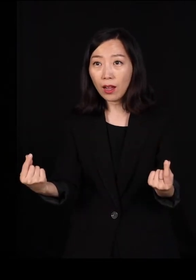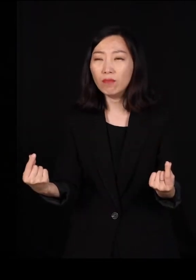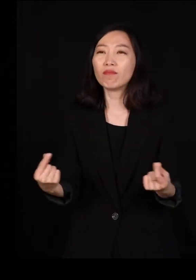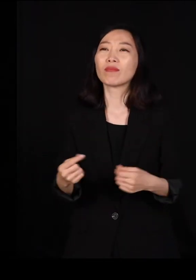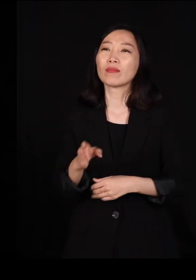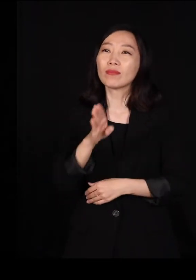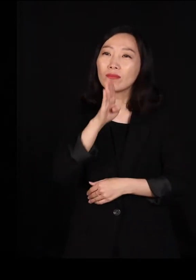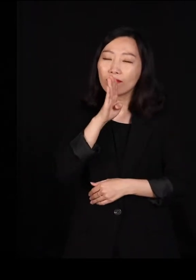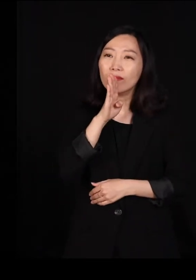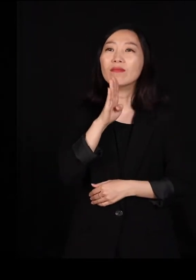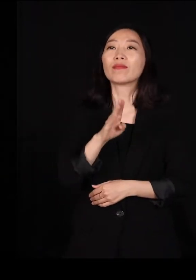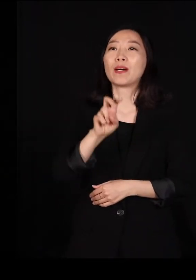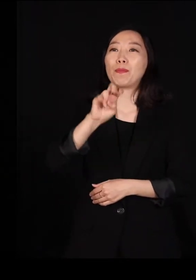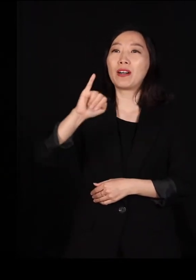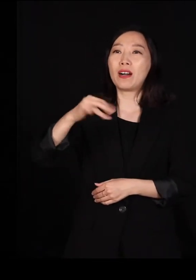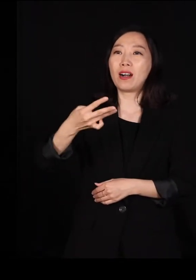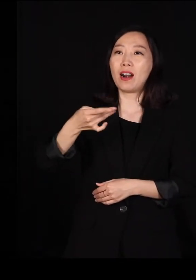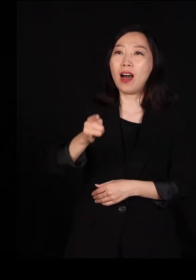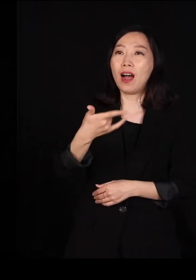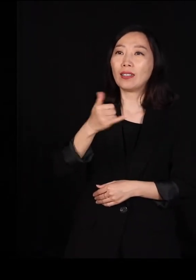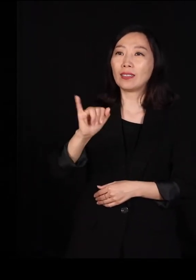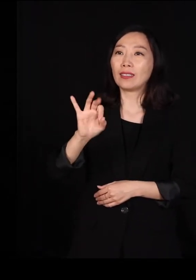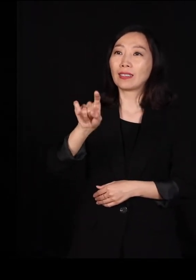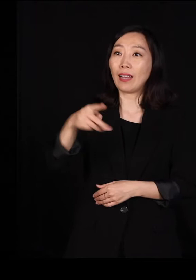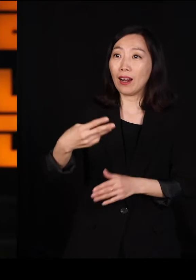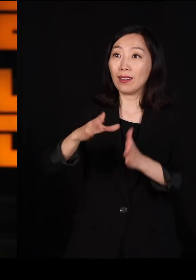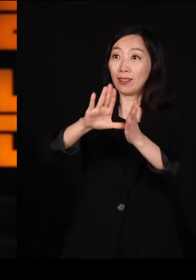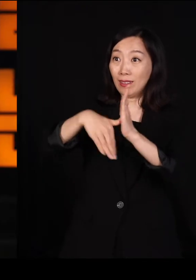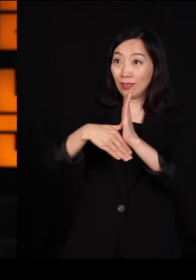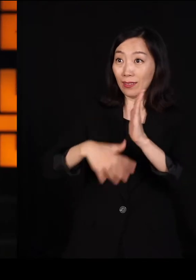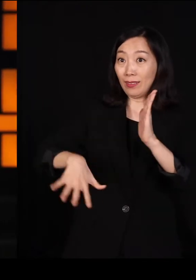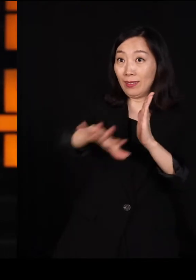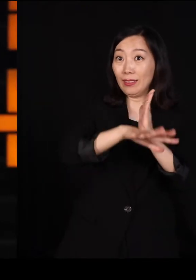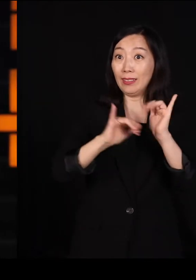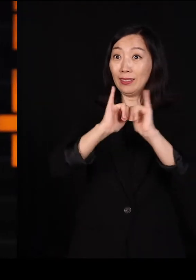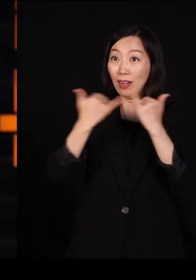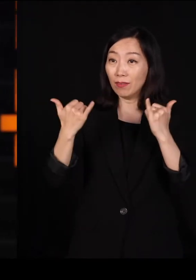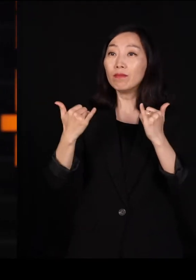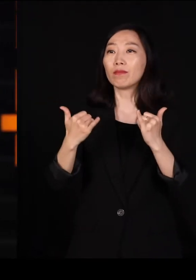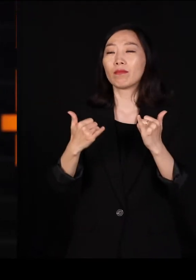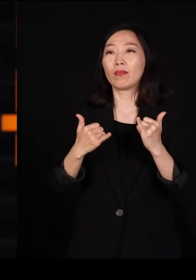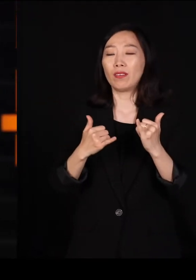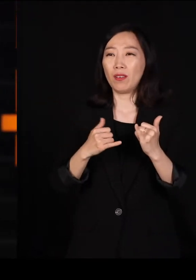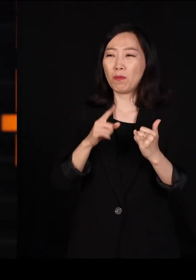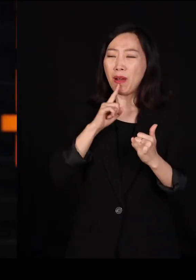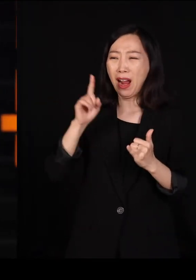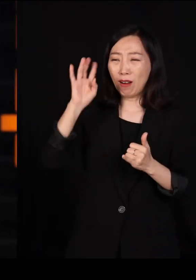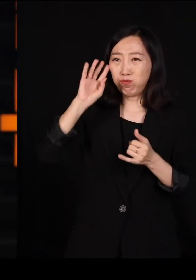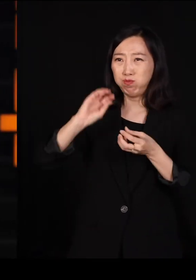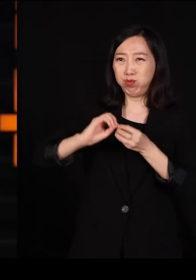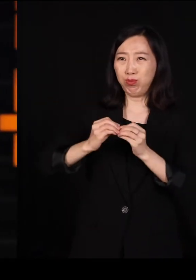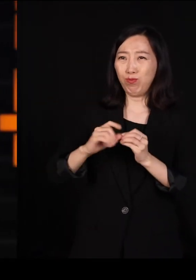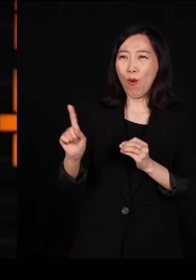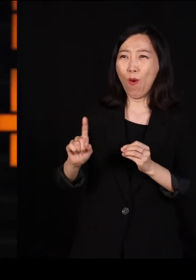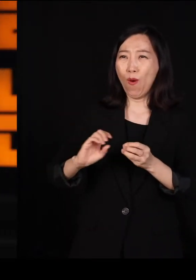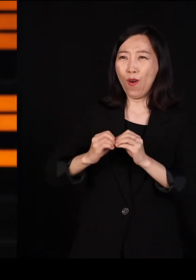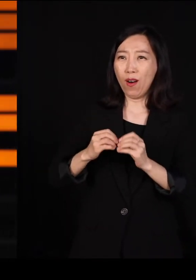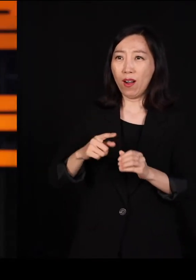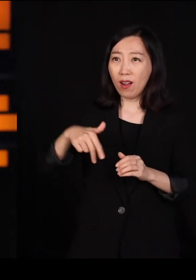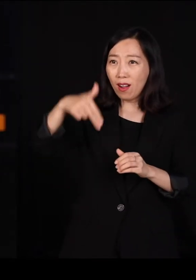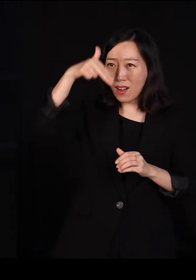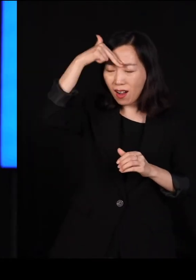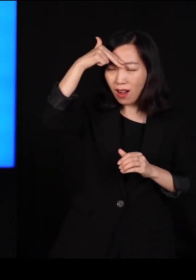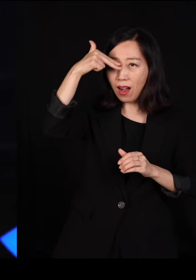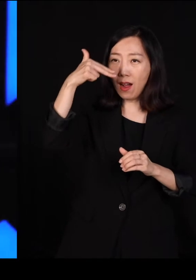실제로 밀레니얼 세대 이하인 사람들의 경우에는 전혀 말이 안 되는 소리들이에요. 이 박스에서 튀어나온 소리들이.